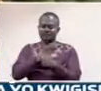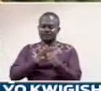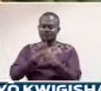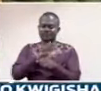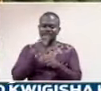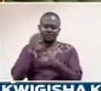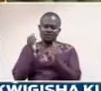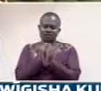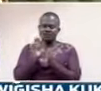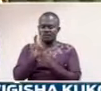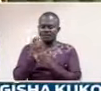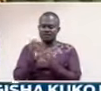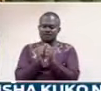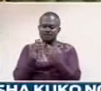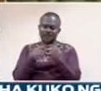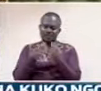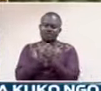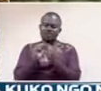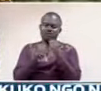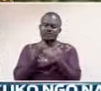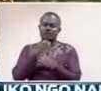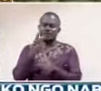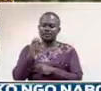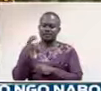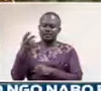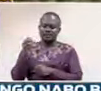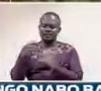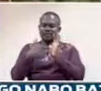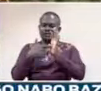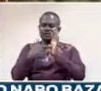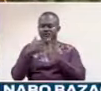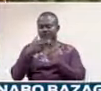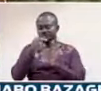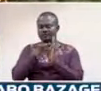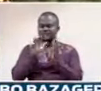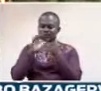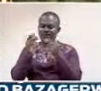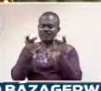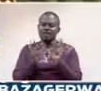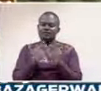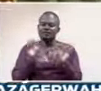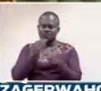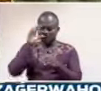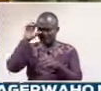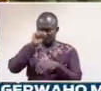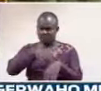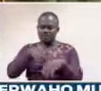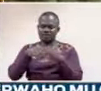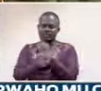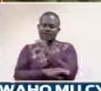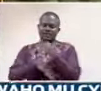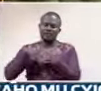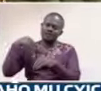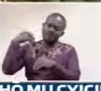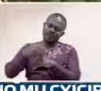kwa 2019 ndetse na 2020 bizagaragara ko abantu bari kuri rating list nta hantu bashobora kubabonerwa umwanya mu gihugu, tukabona